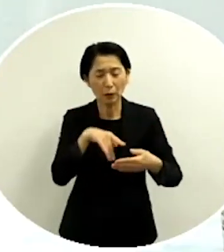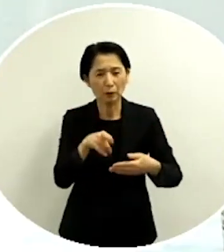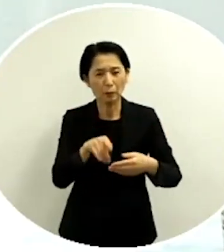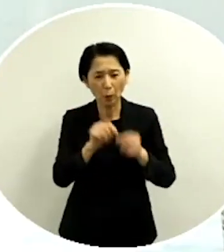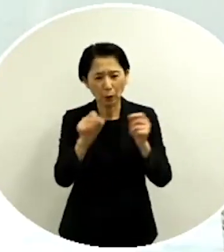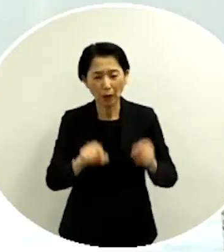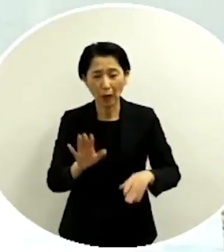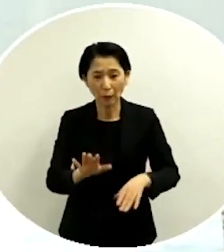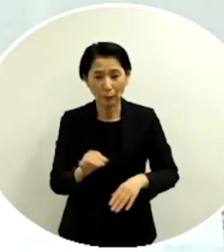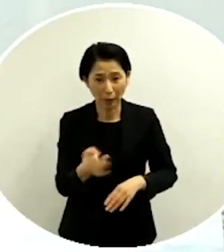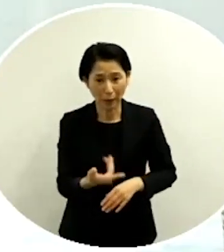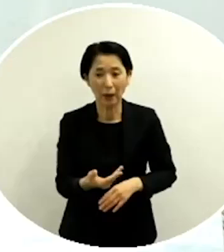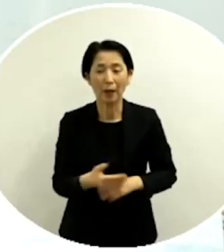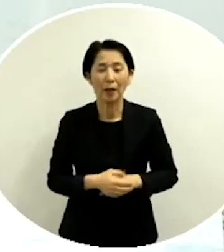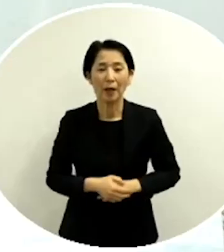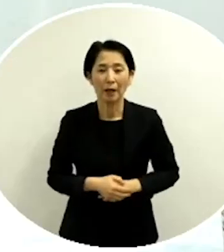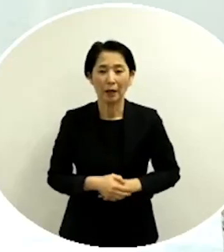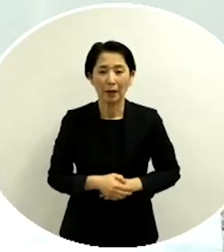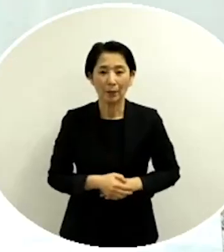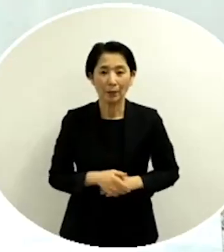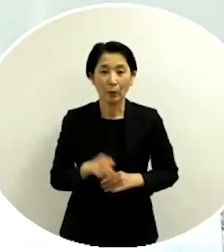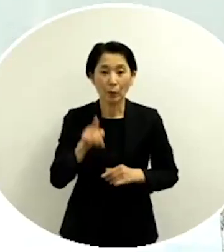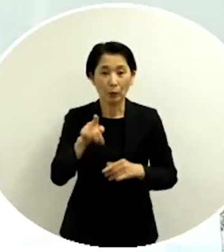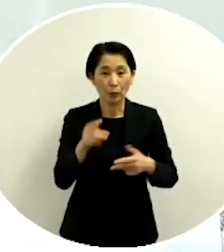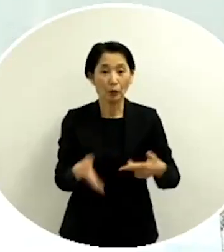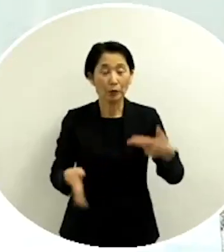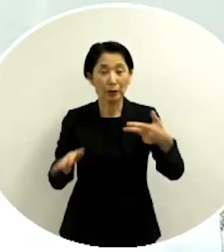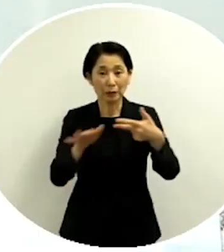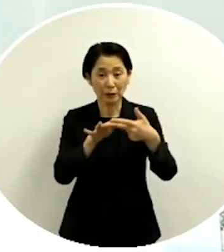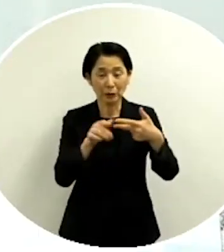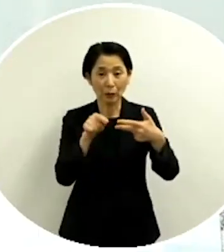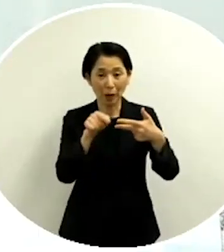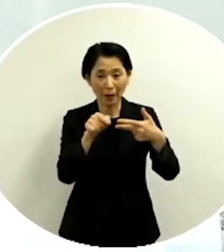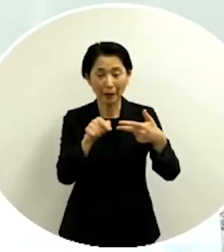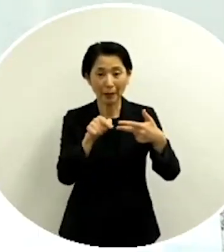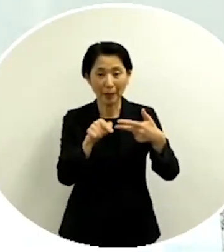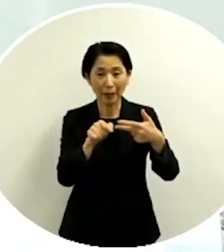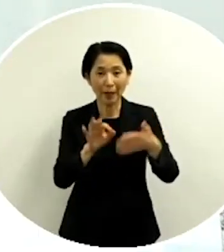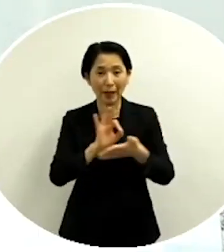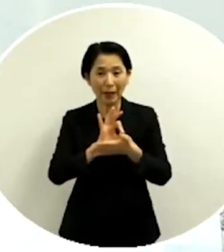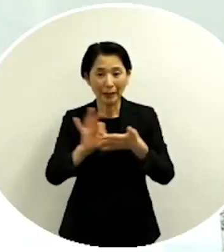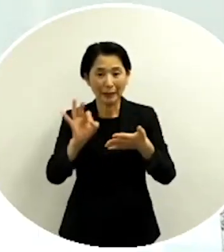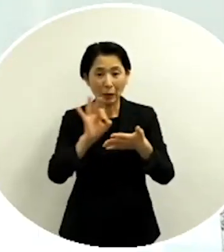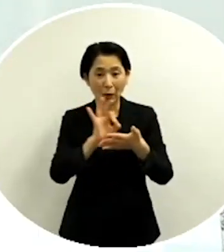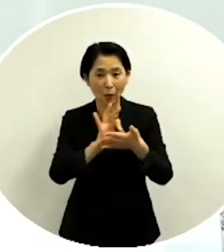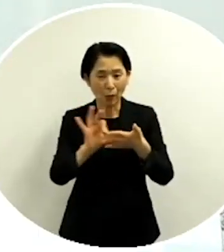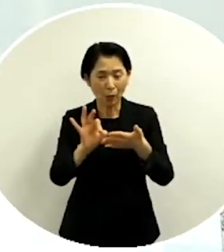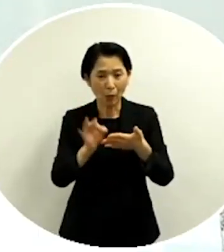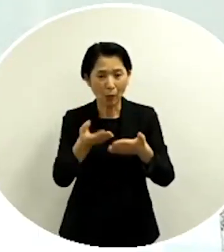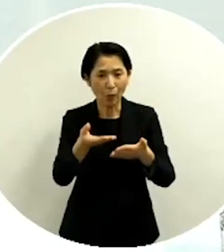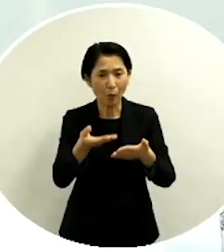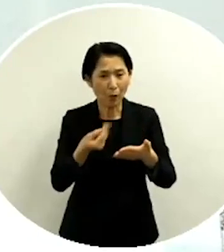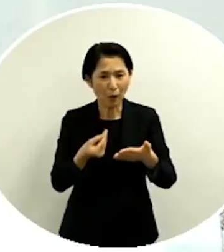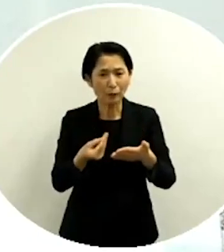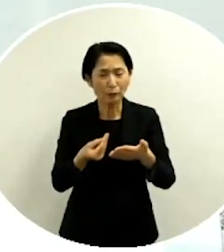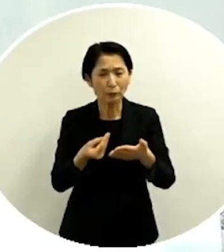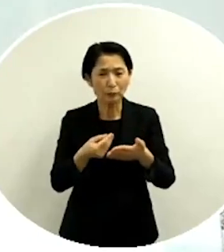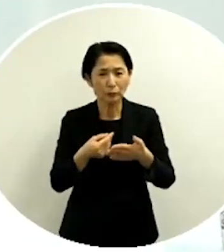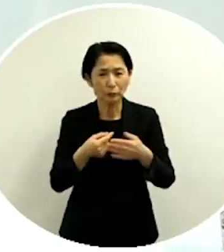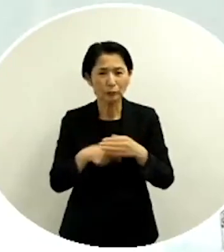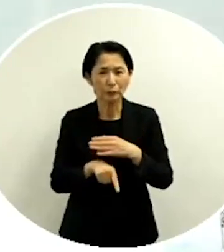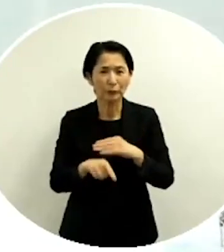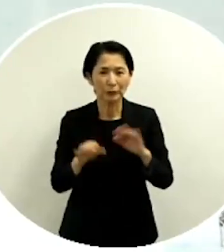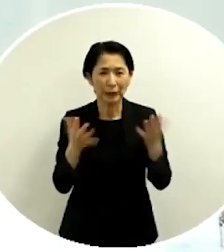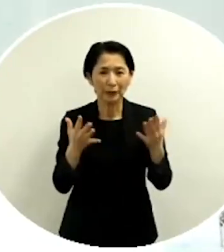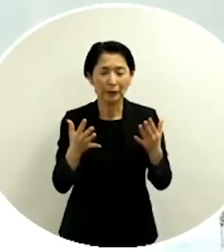あるいは維持管理費がたくさんかかってもこの施設についてはあえて使用量を飛ぶ必要がないんじゃないかそういう議論が